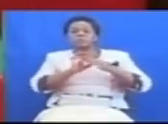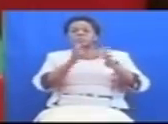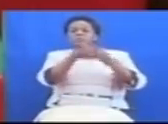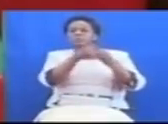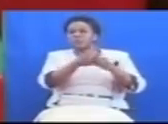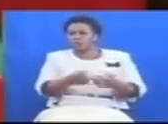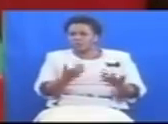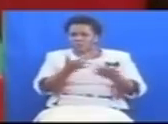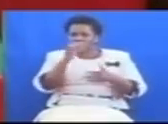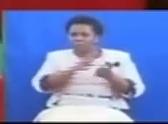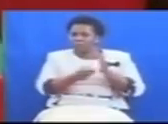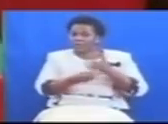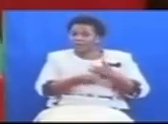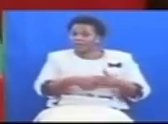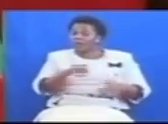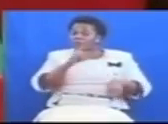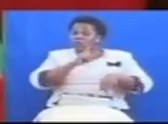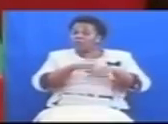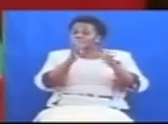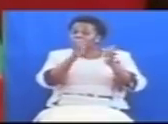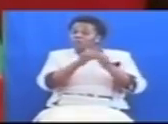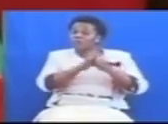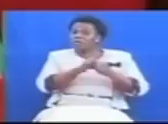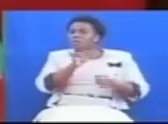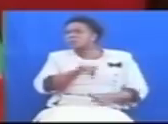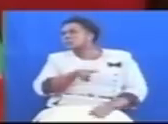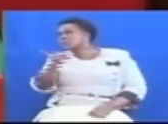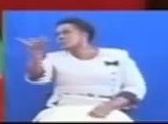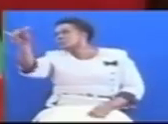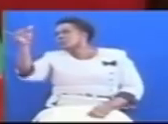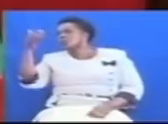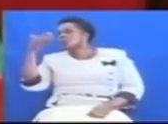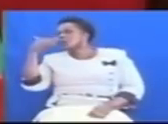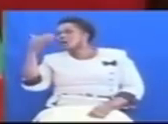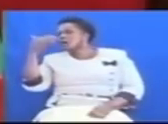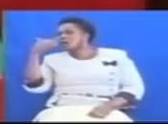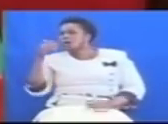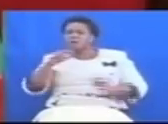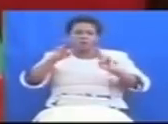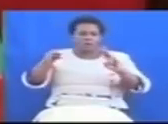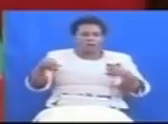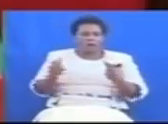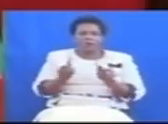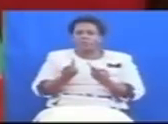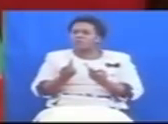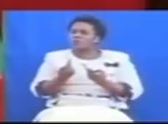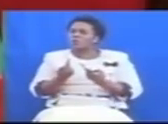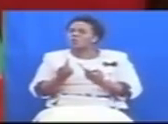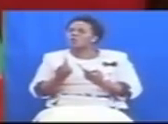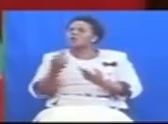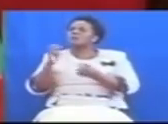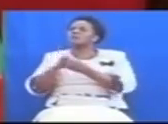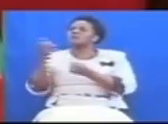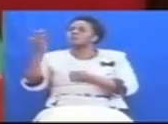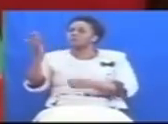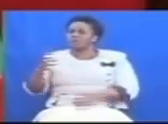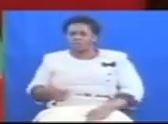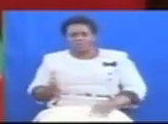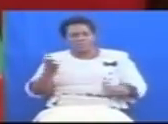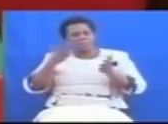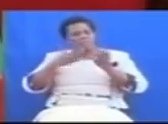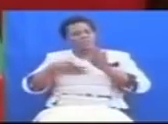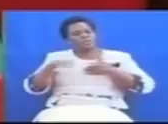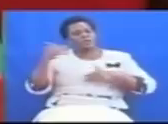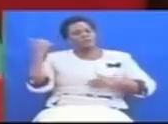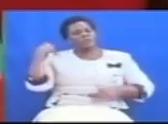vikao wanakuwa nje ya nchi au wanakuwa na dharura nyingine za vikao vingine ambao washajipangia. Sasa mimi nataka